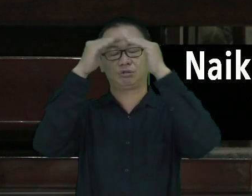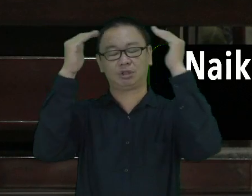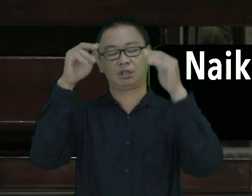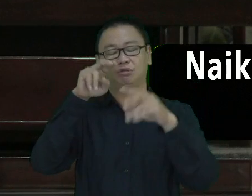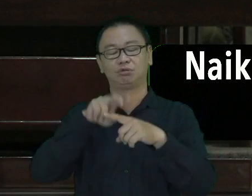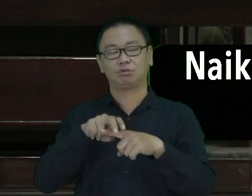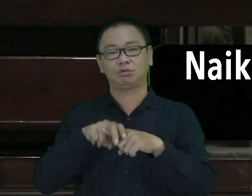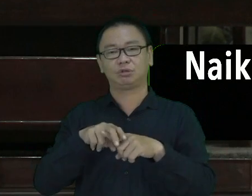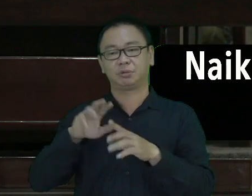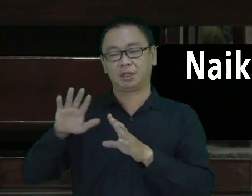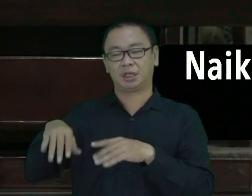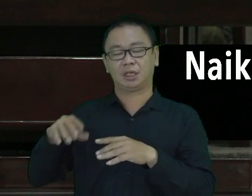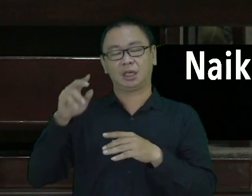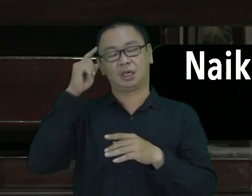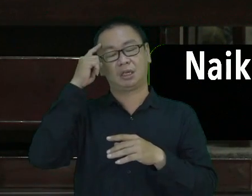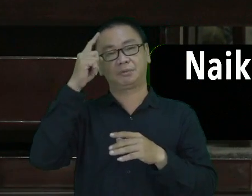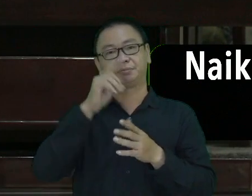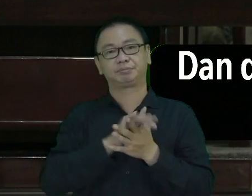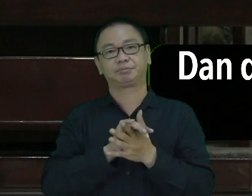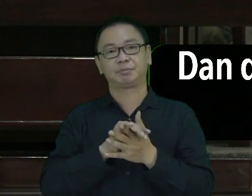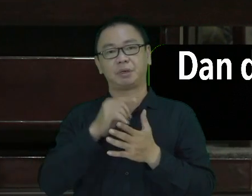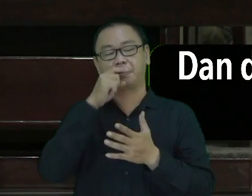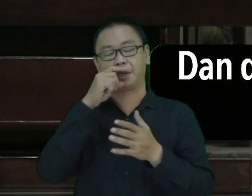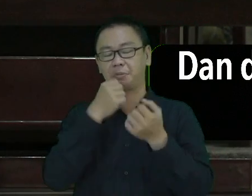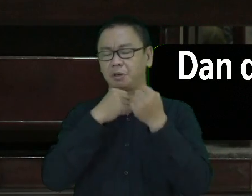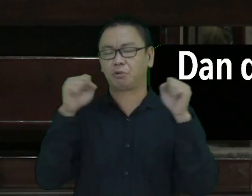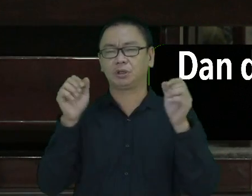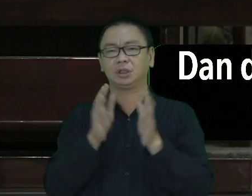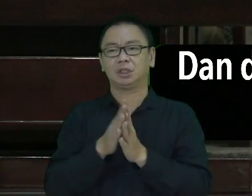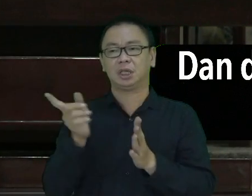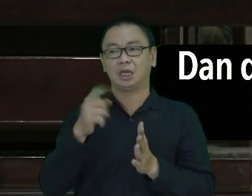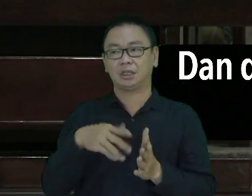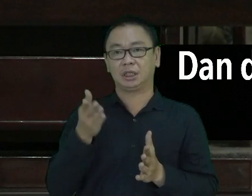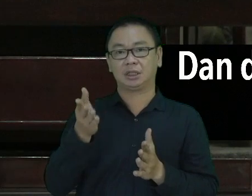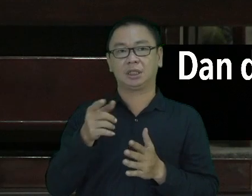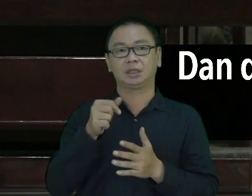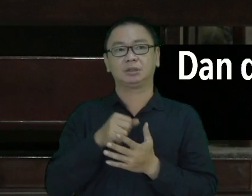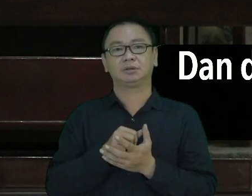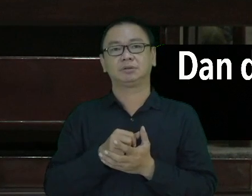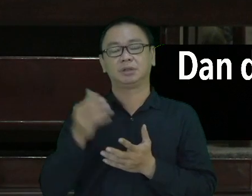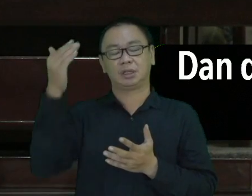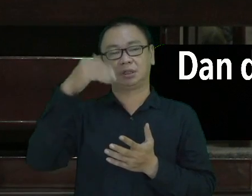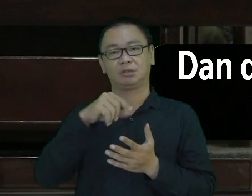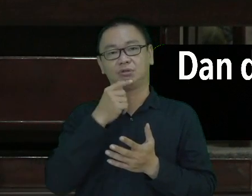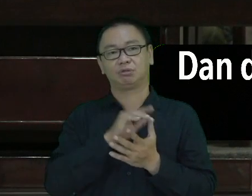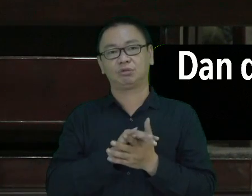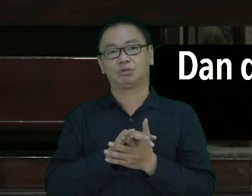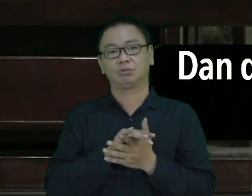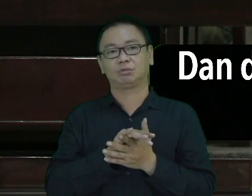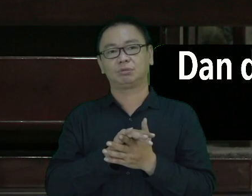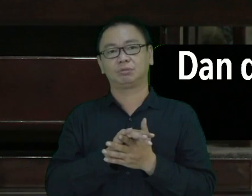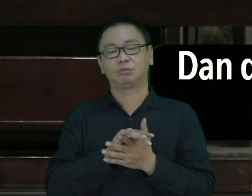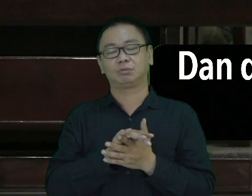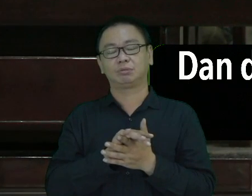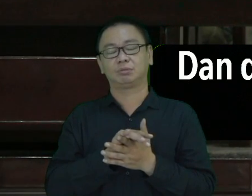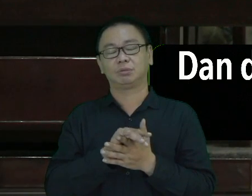di sebelah kanan Allah, Bapa yang Maha Kuasa, dan dari sana Ia akan datang untuk menghakimi orang yang